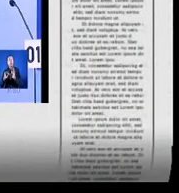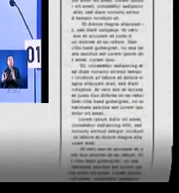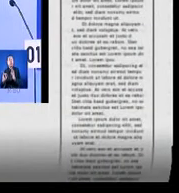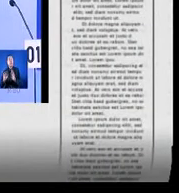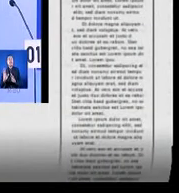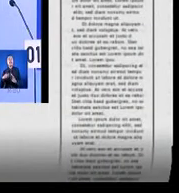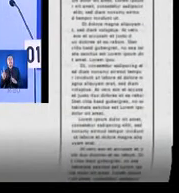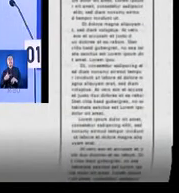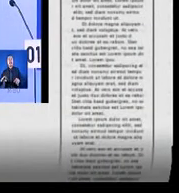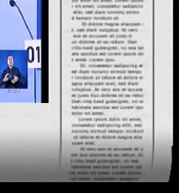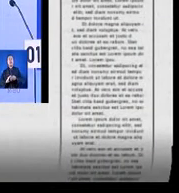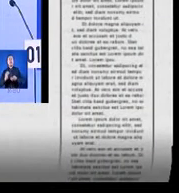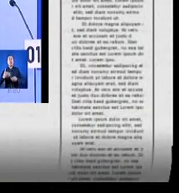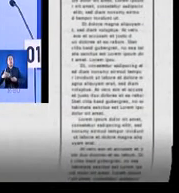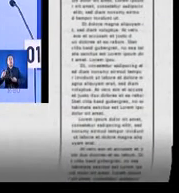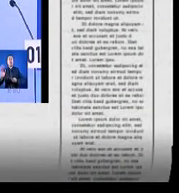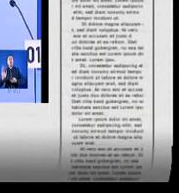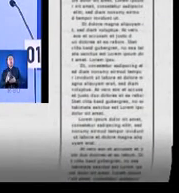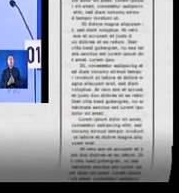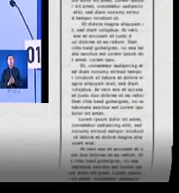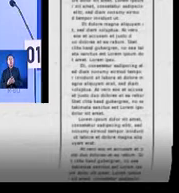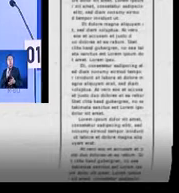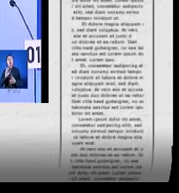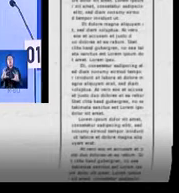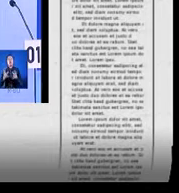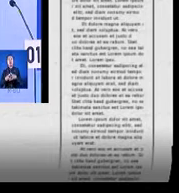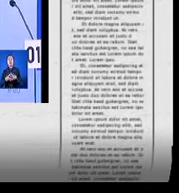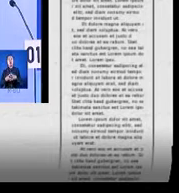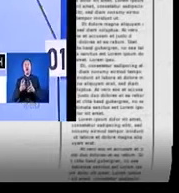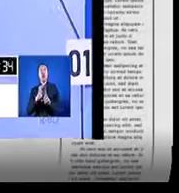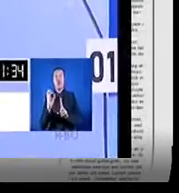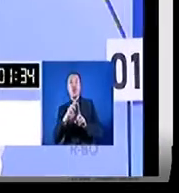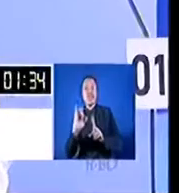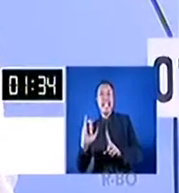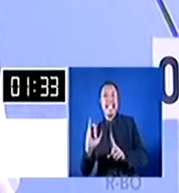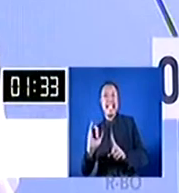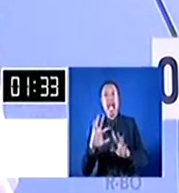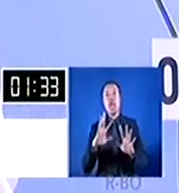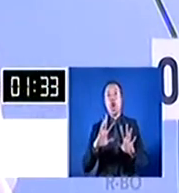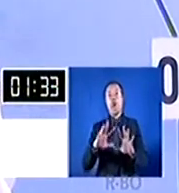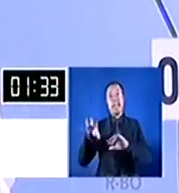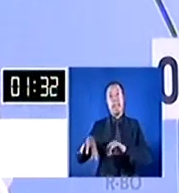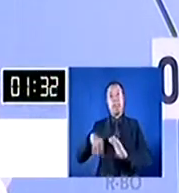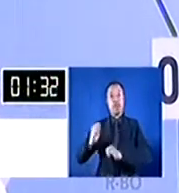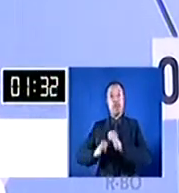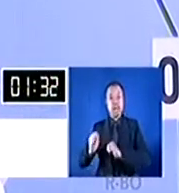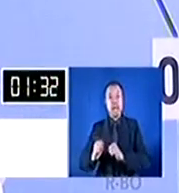Dan akan kita kerjasamakan kepada kelompok DUDI, dunia usaha,